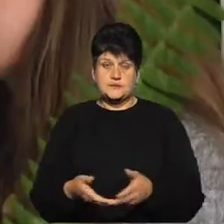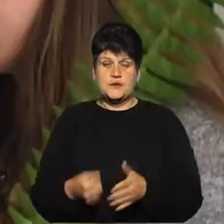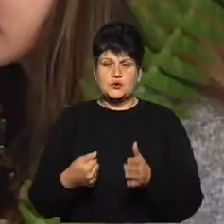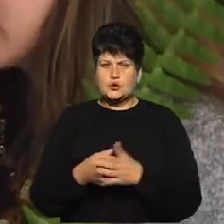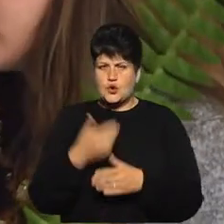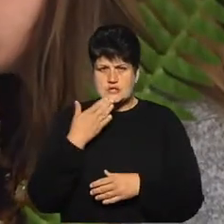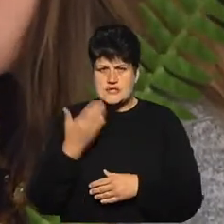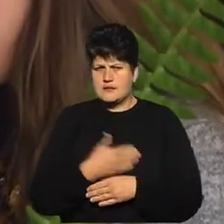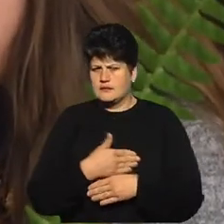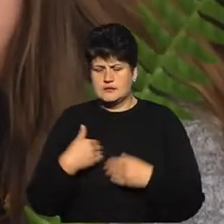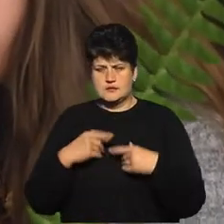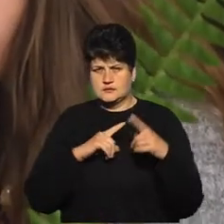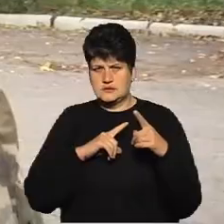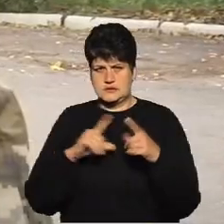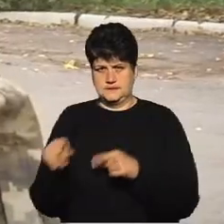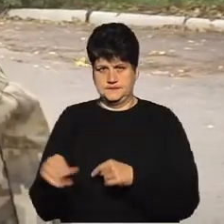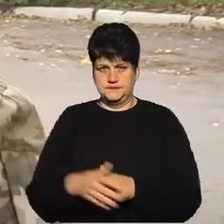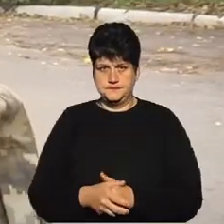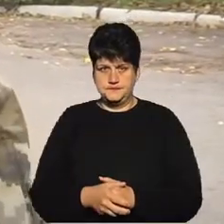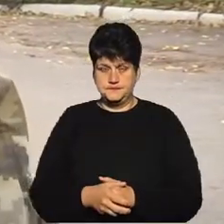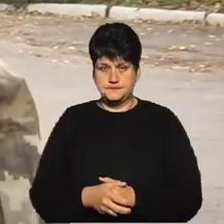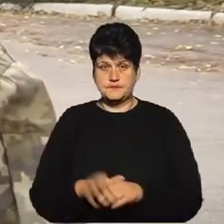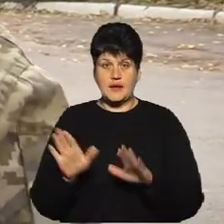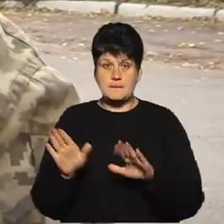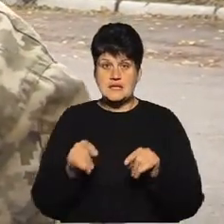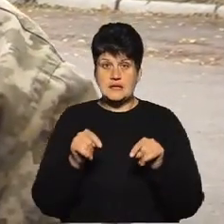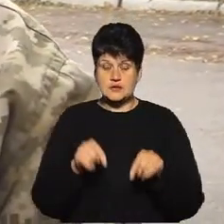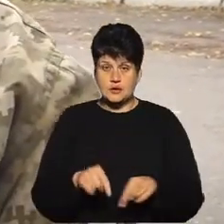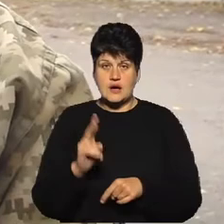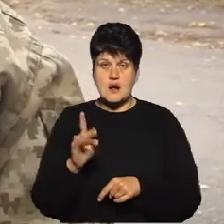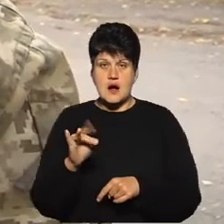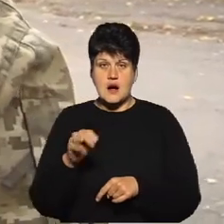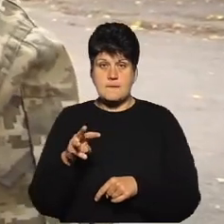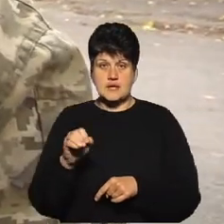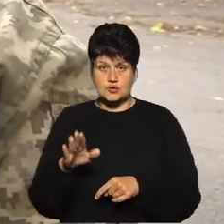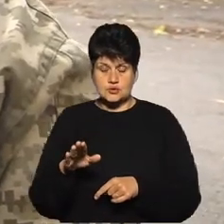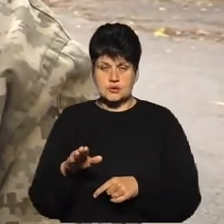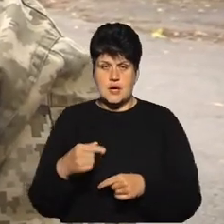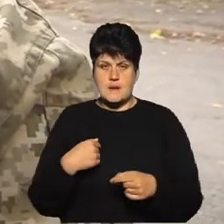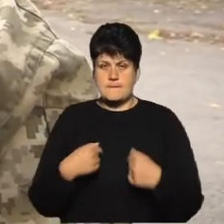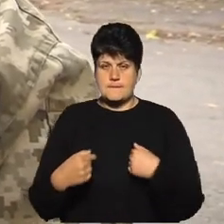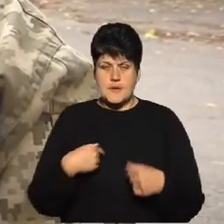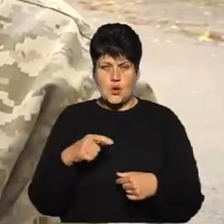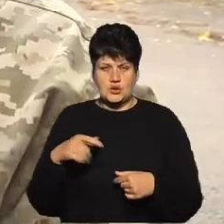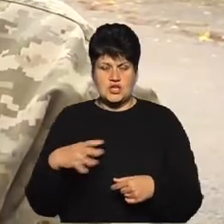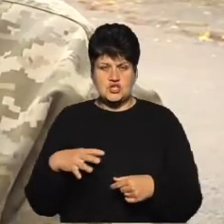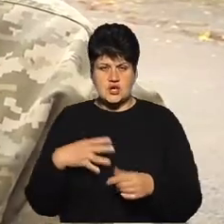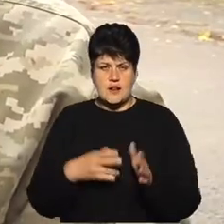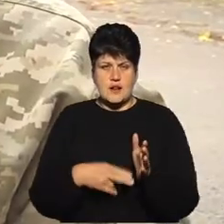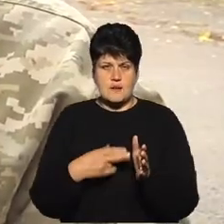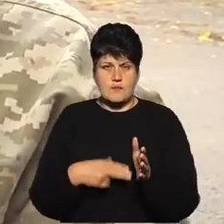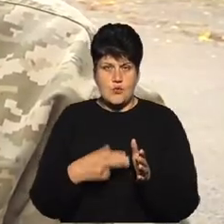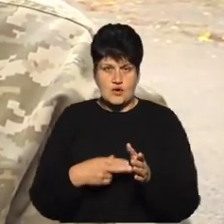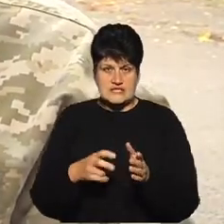останнього не хотіла виїжджати з Краматорська. Після того, як у Краматорську постраждали люди, які ждали евакуаційного потягу, коли